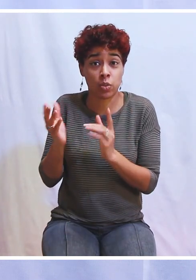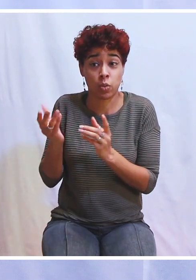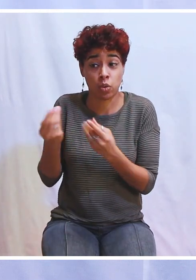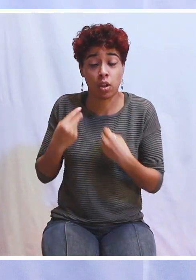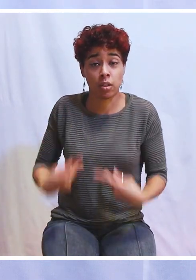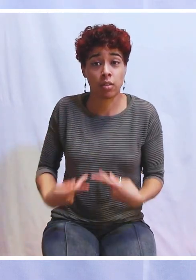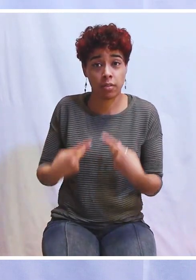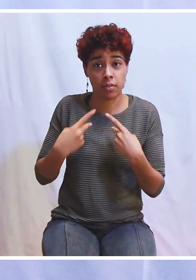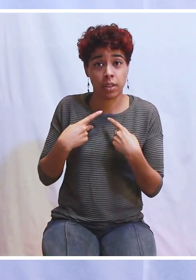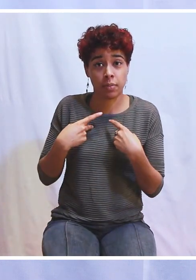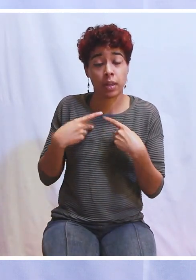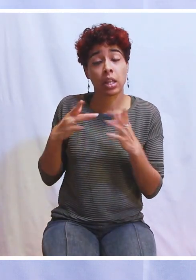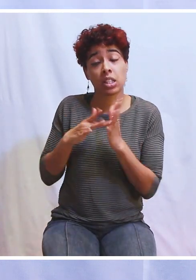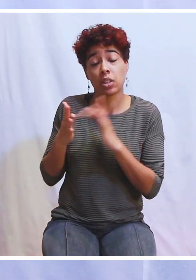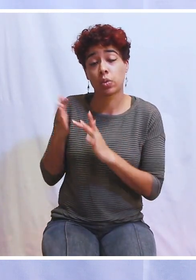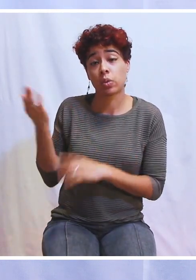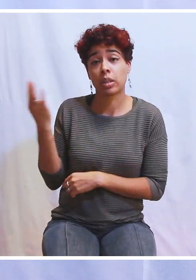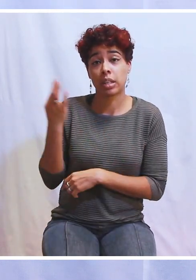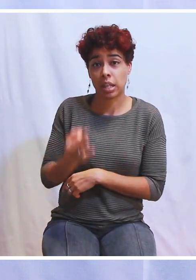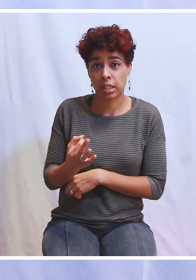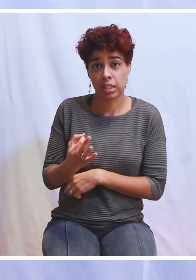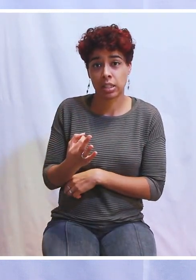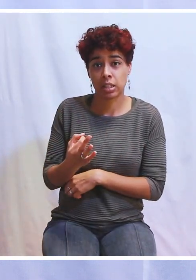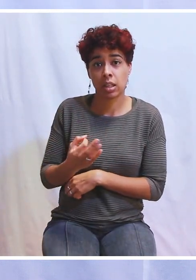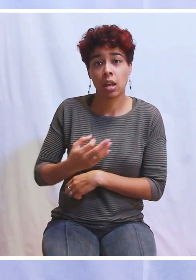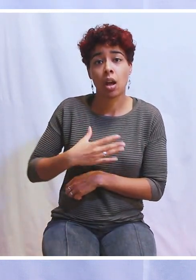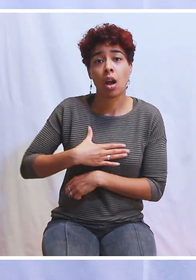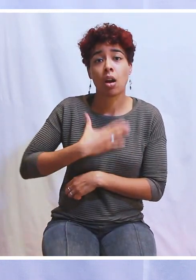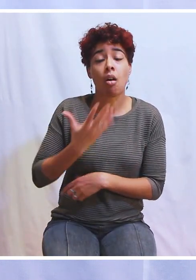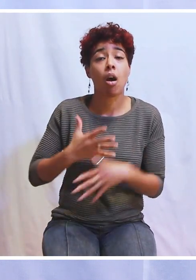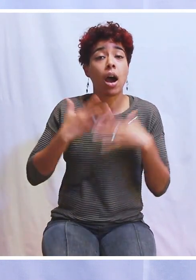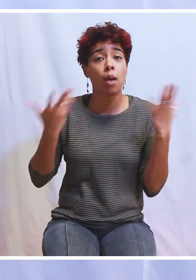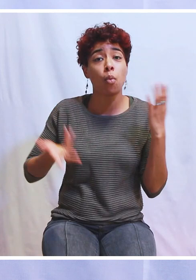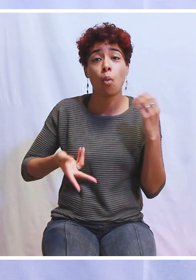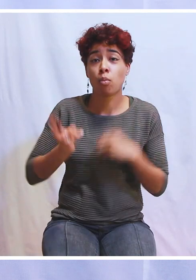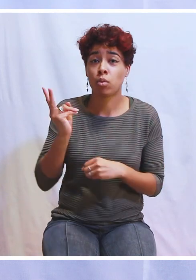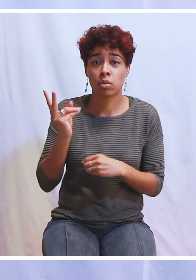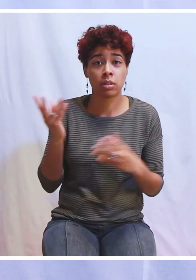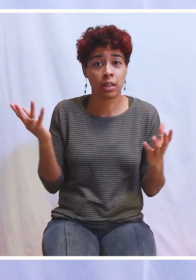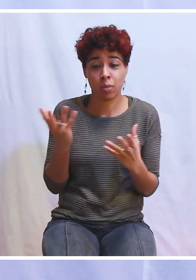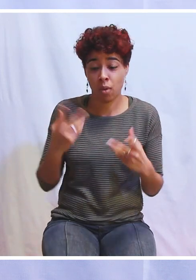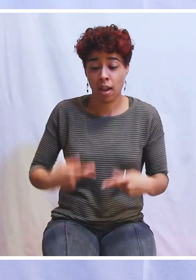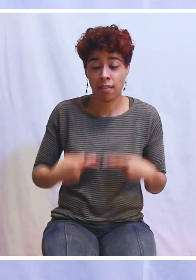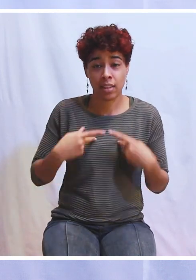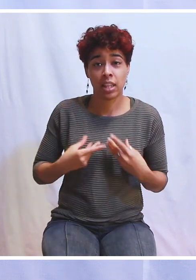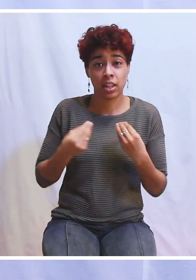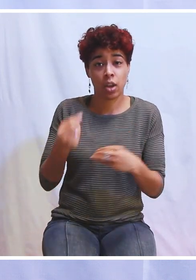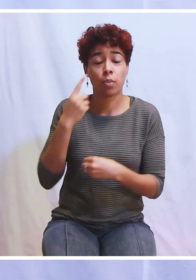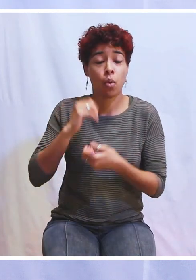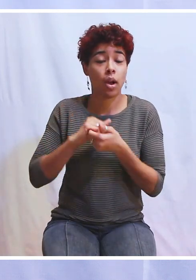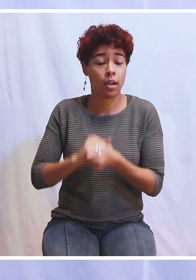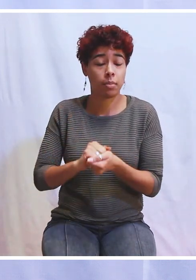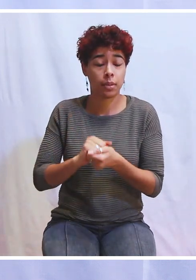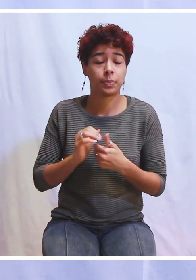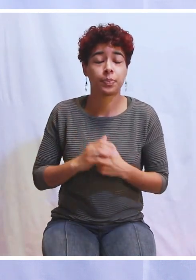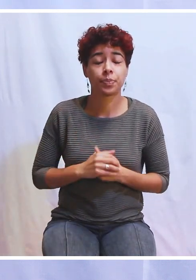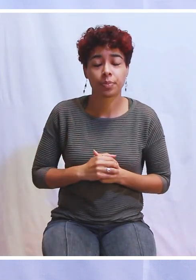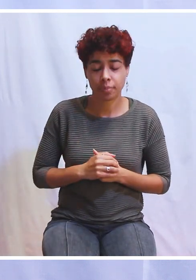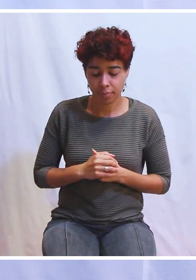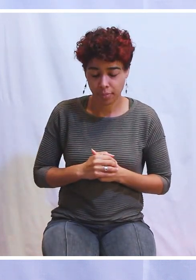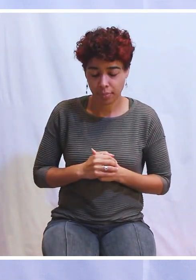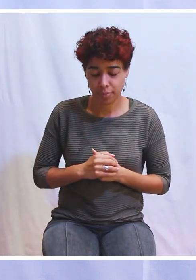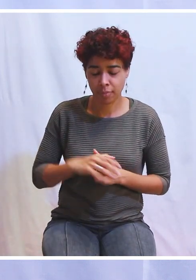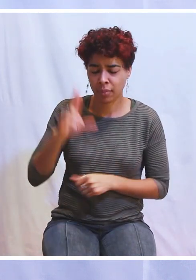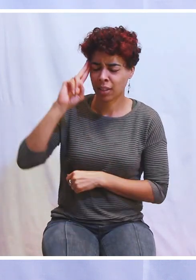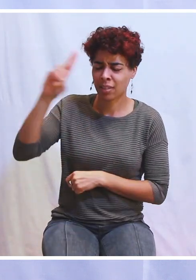grand amour que de donner sa vie pour ses amis. Que Dieu vous bénisse. On va prier. Seigneur, merci Seigneur pour ta parole qui nous